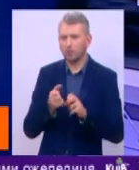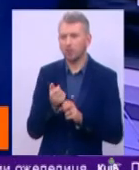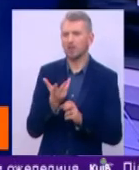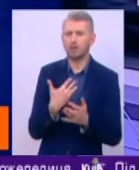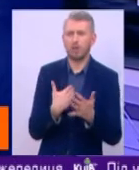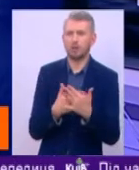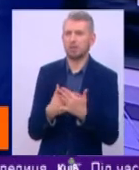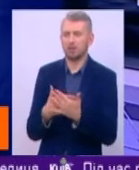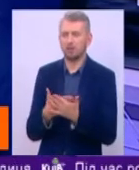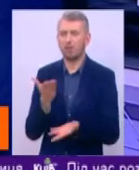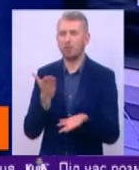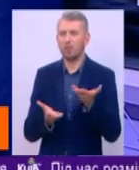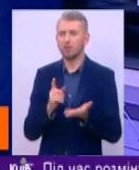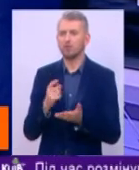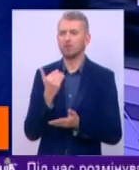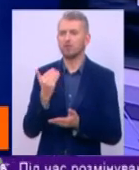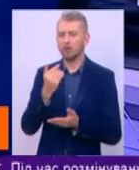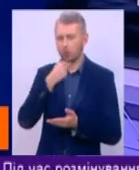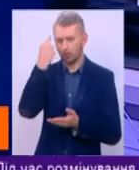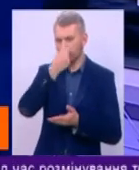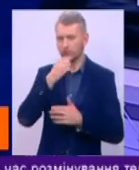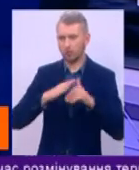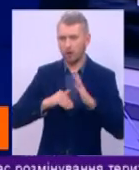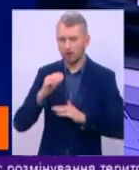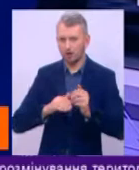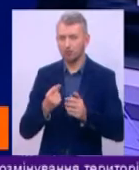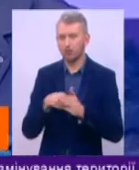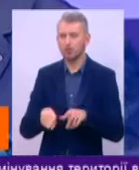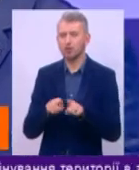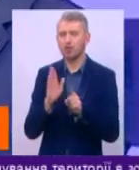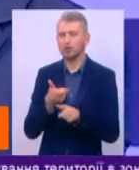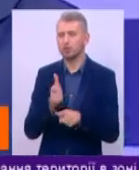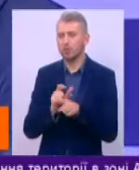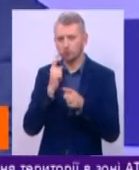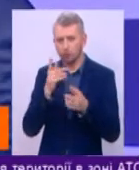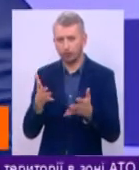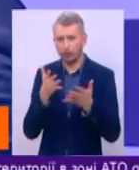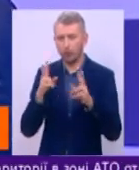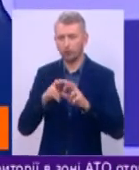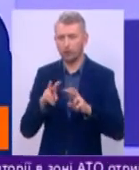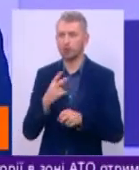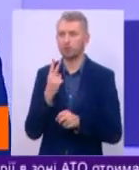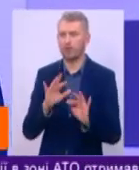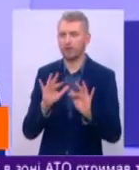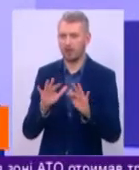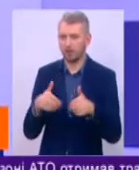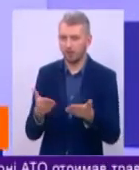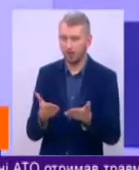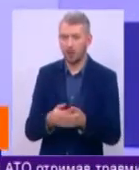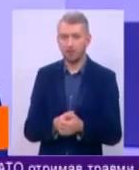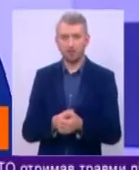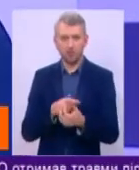якихось прикладів, можливо, з вашої особистої практики, тому що так буде більш зрозуміло. Розглянемо два варіанти. Умовно